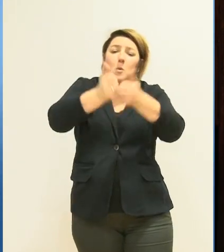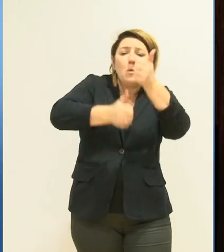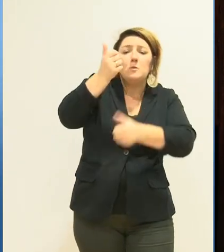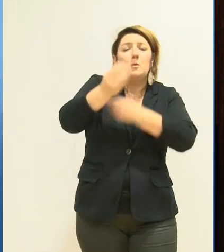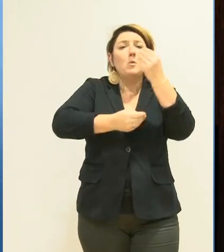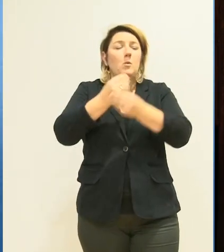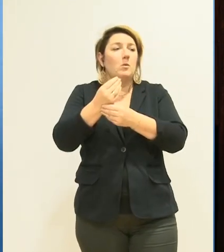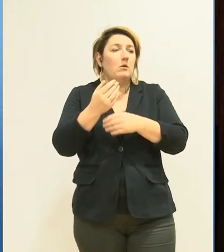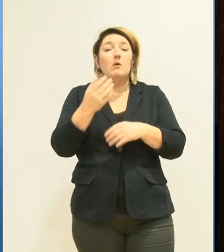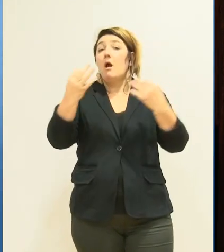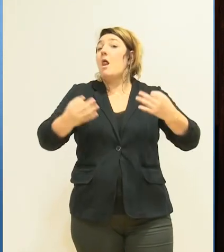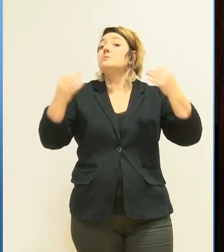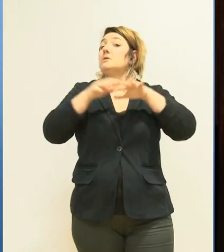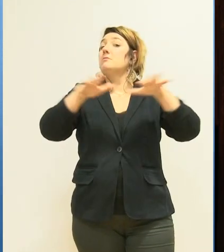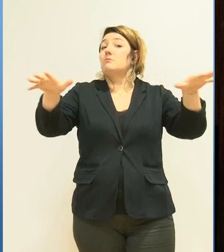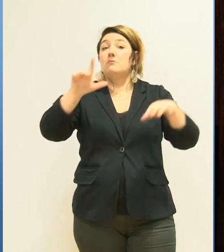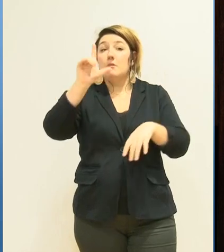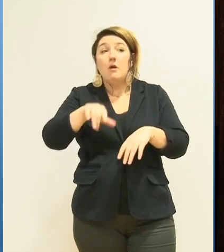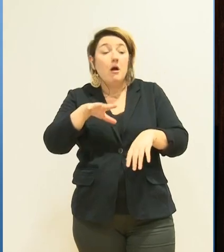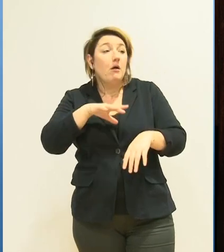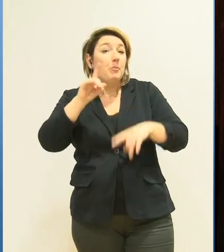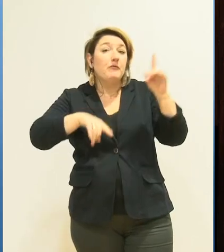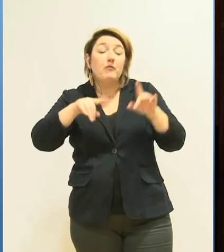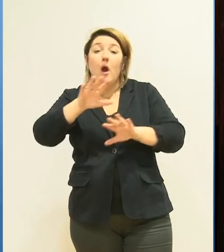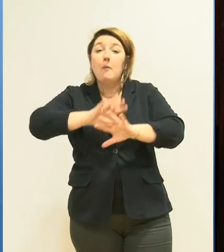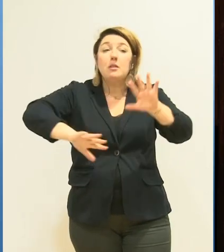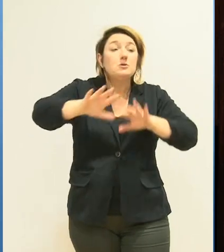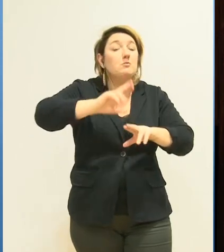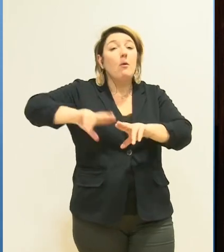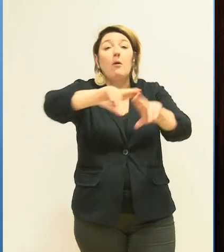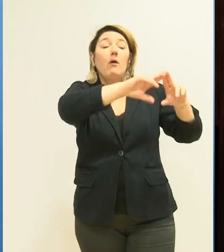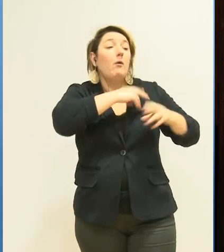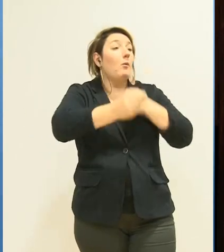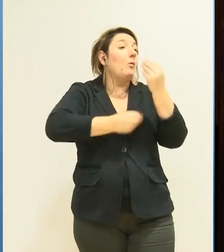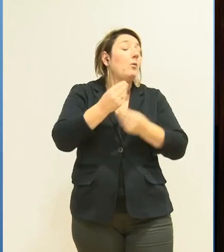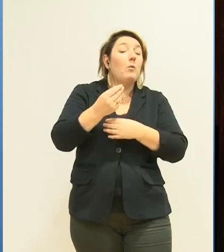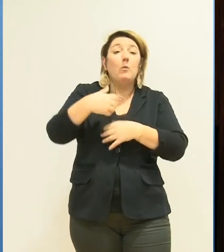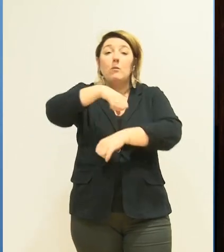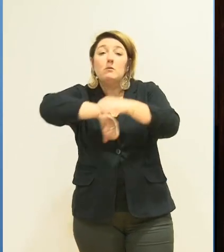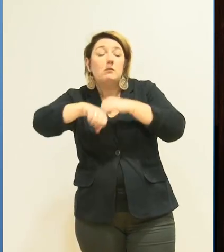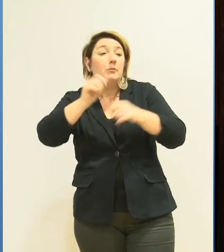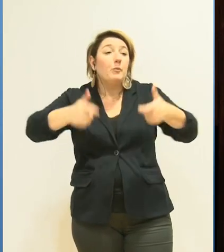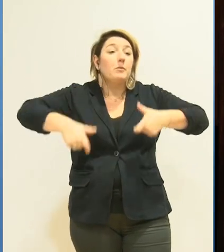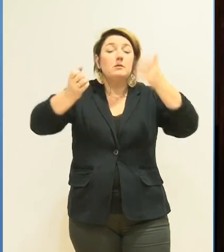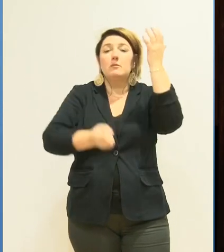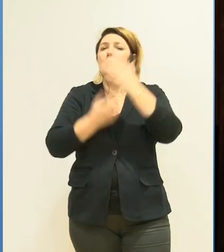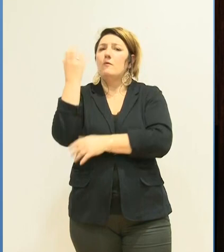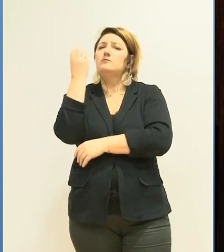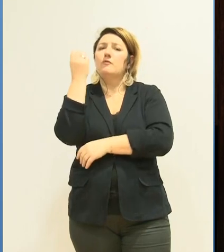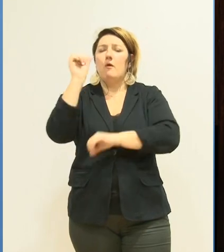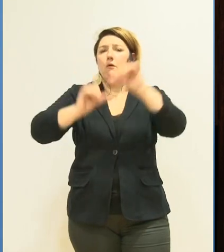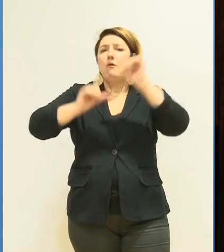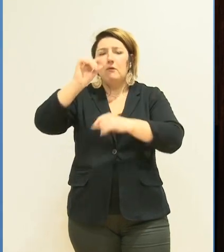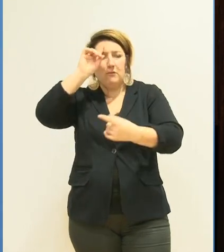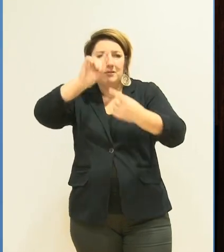assez classiquement dans le cadre d'opérations d'aménagement ou ou d'opérations de bâtiments neufs et